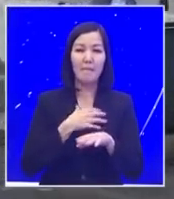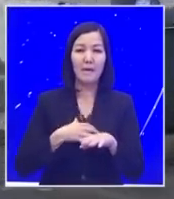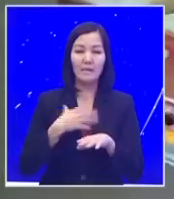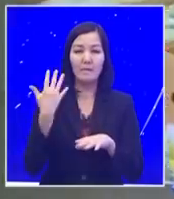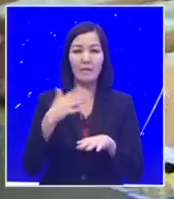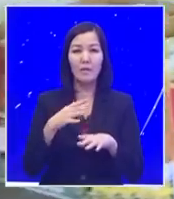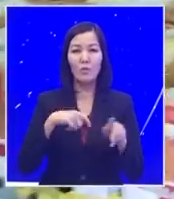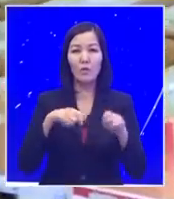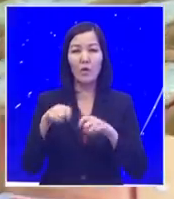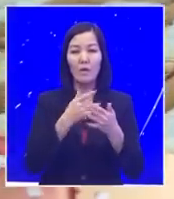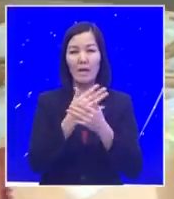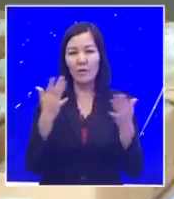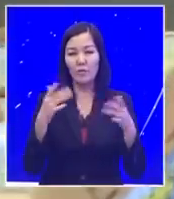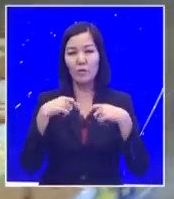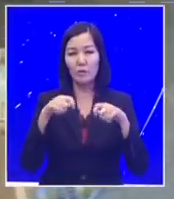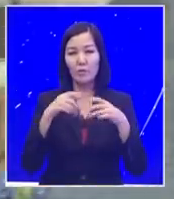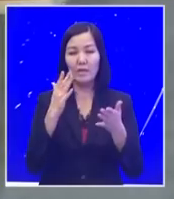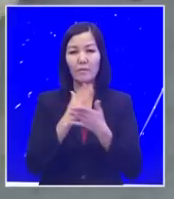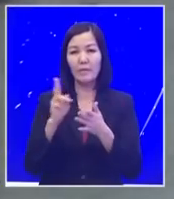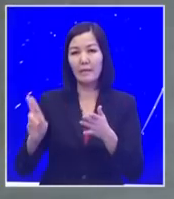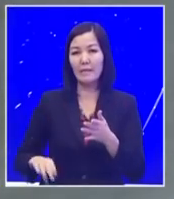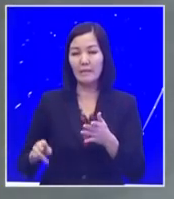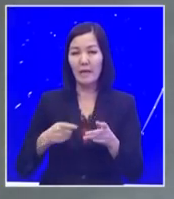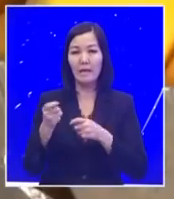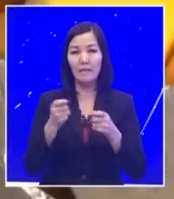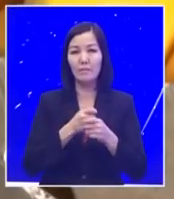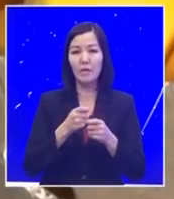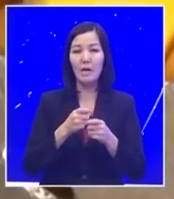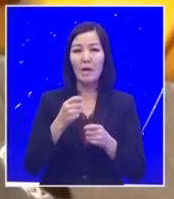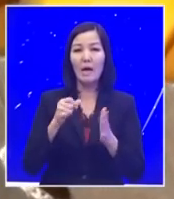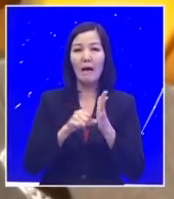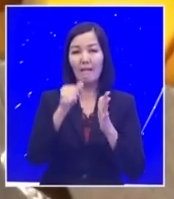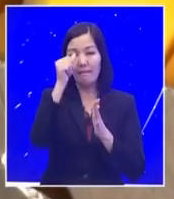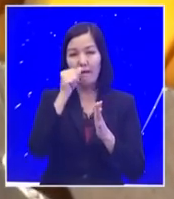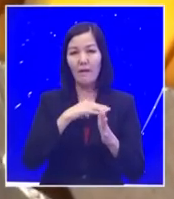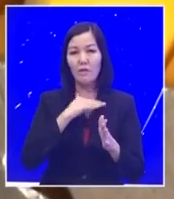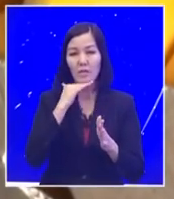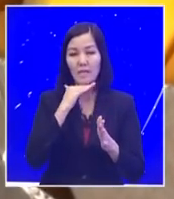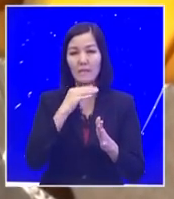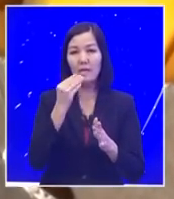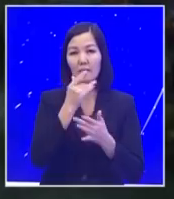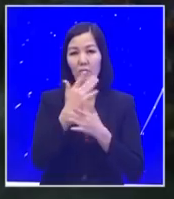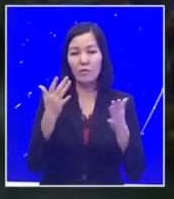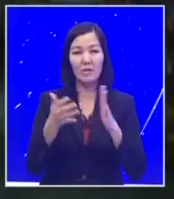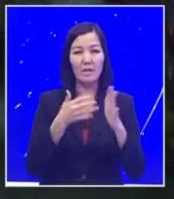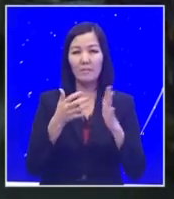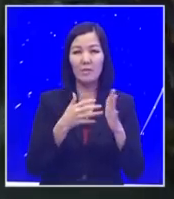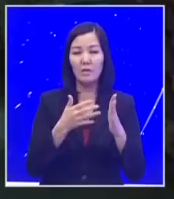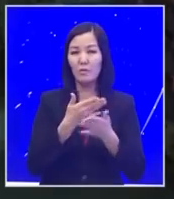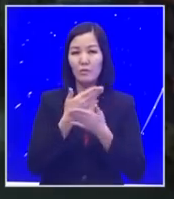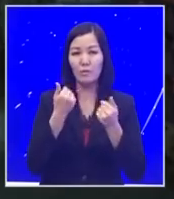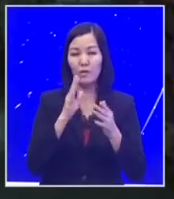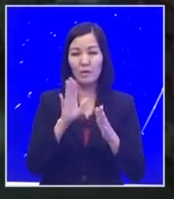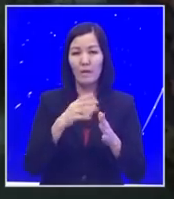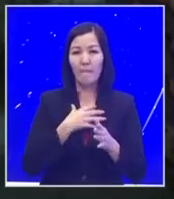түрлі тауар саудаланып жатыр. Сауда кешен басшыларының ақпарынша қор жарты жылға жеткілікті. Азық-түлік тапшылығы болады деп алаңдауға